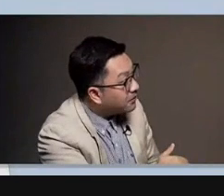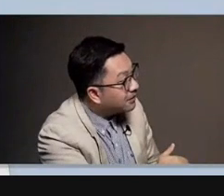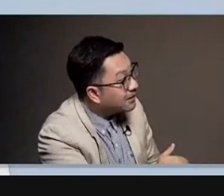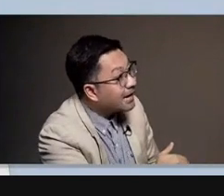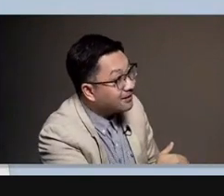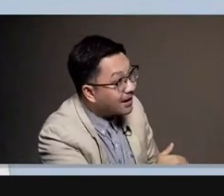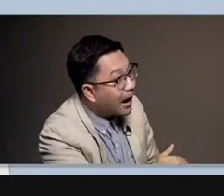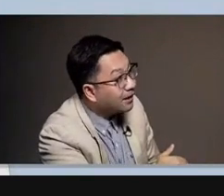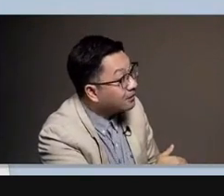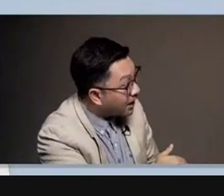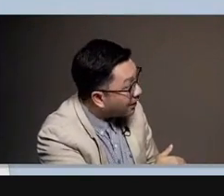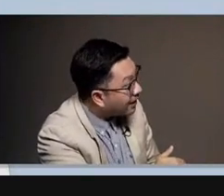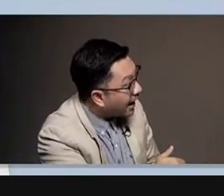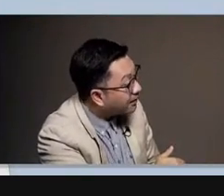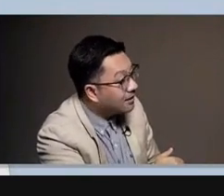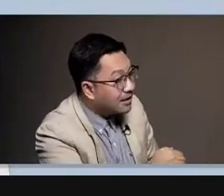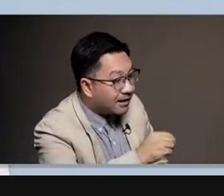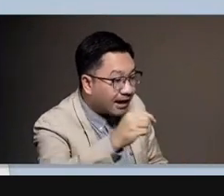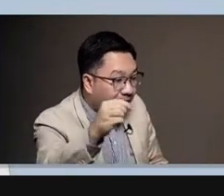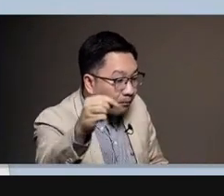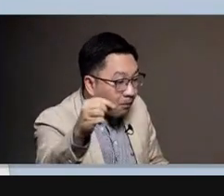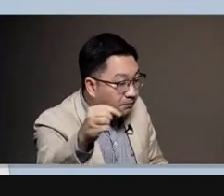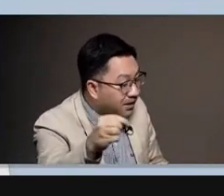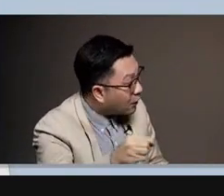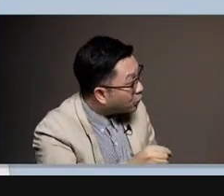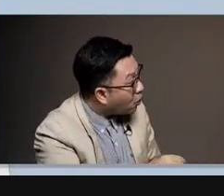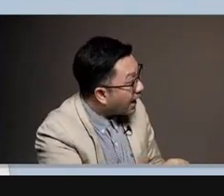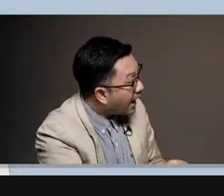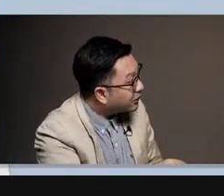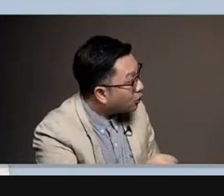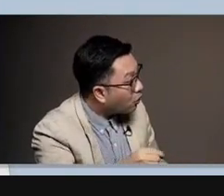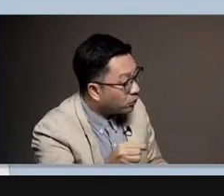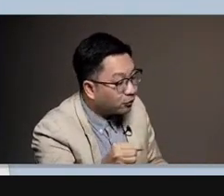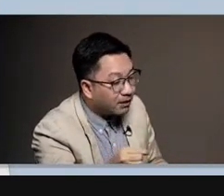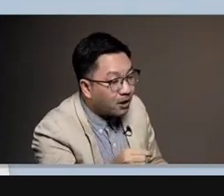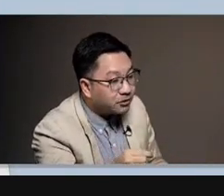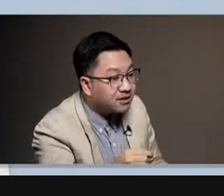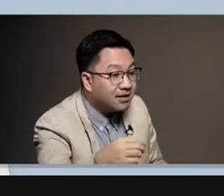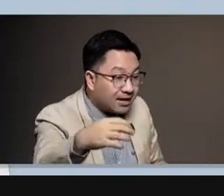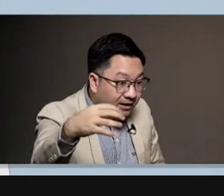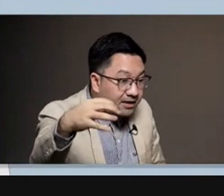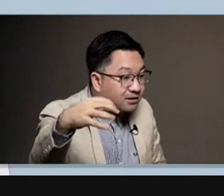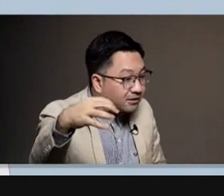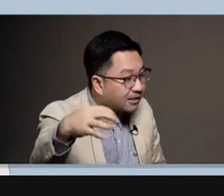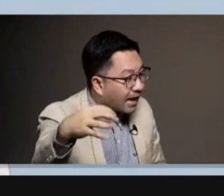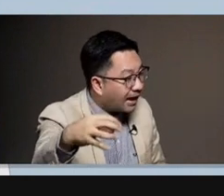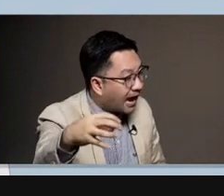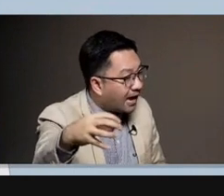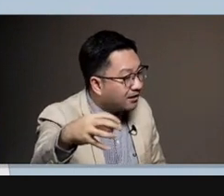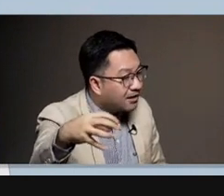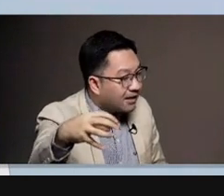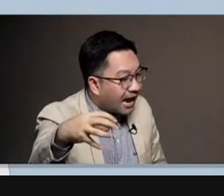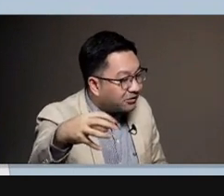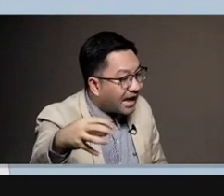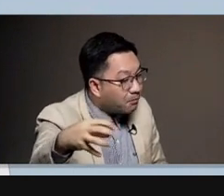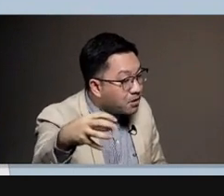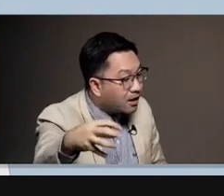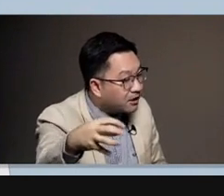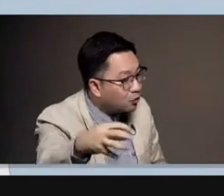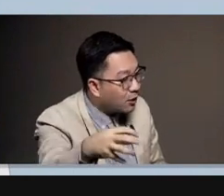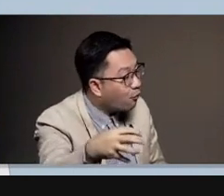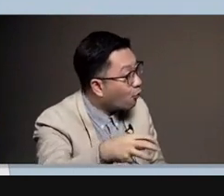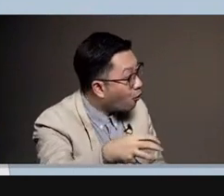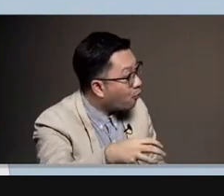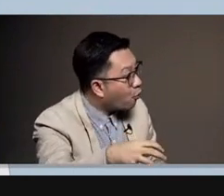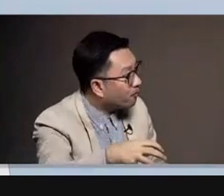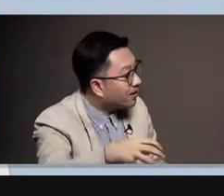าเรือน้ำลึกที่รัฐยะไข่หรืออารากันนะครับมันมีแนวท่อก๊าซท่อขนส่งน้ำมันของจีนนี่คือทิศทางการสร้างเมื